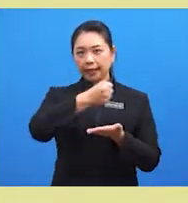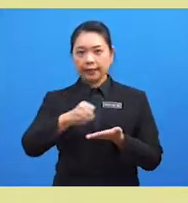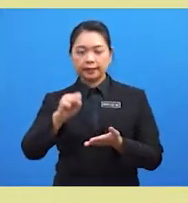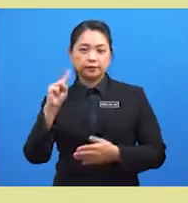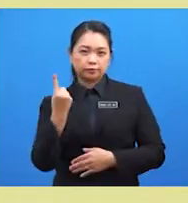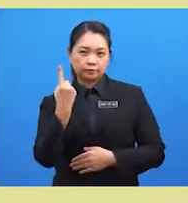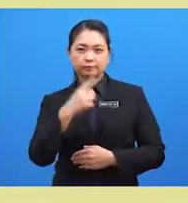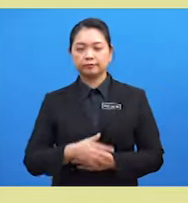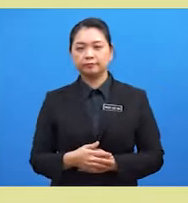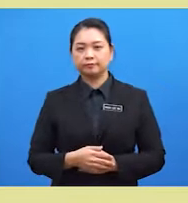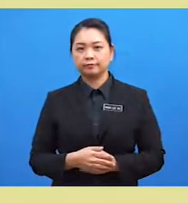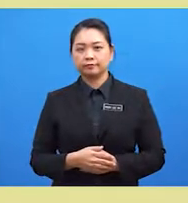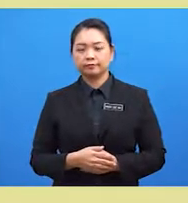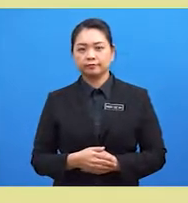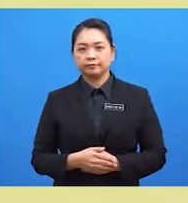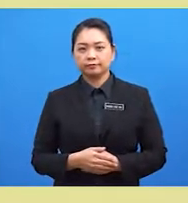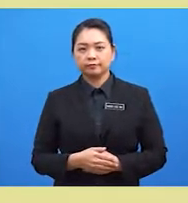syair.